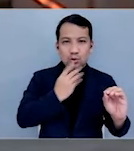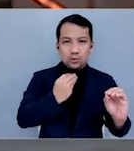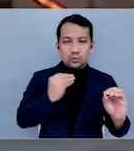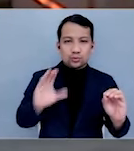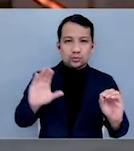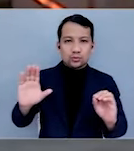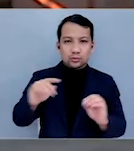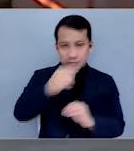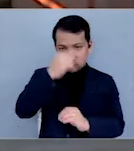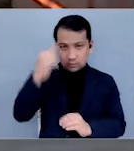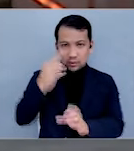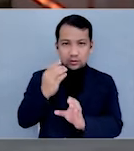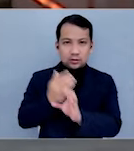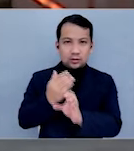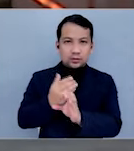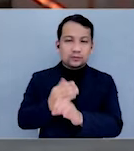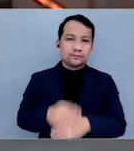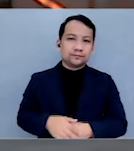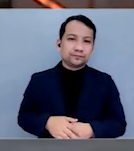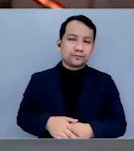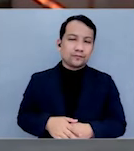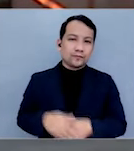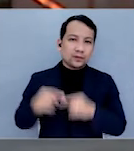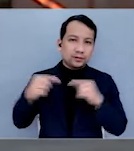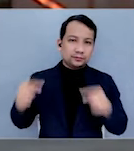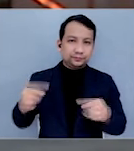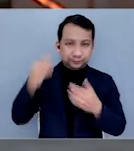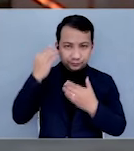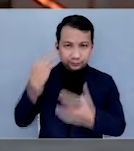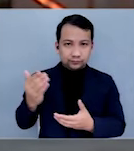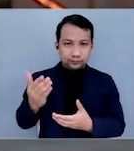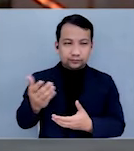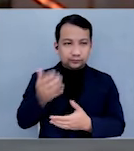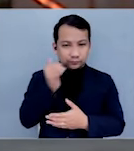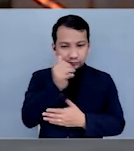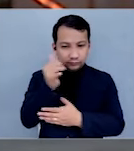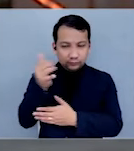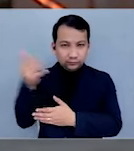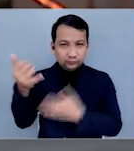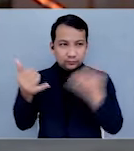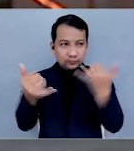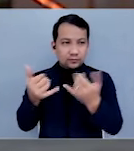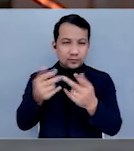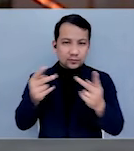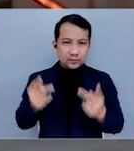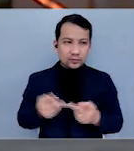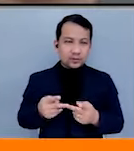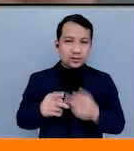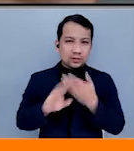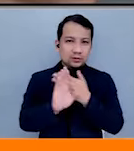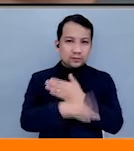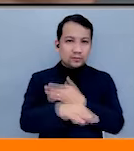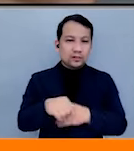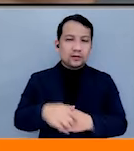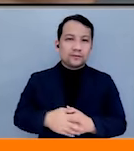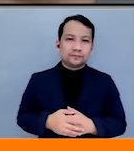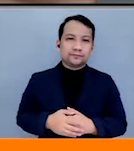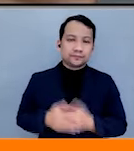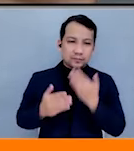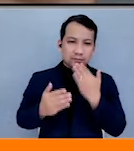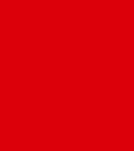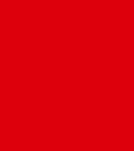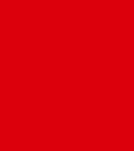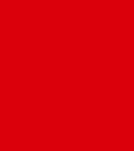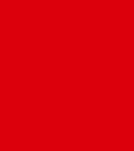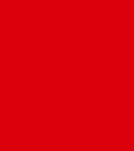itim na luxury car. Pinag-aaralan din daw ang kuha ng CCTV sa lugar. Balik sa inyo. Maraming salamat, Brian